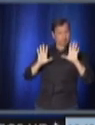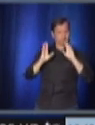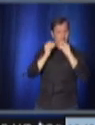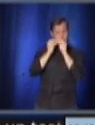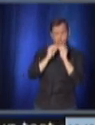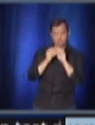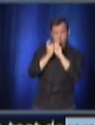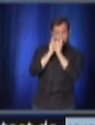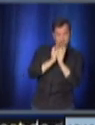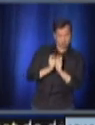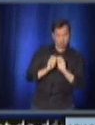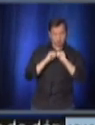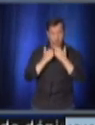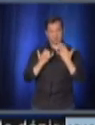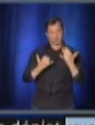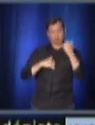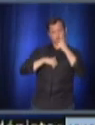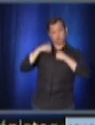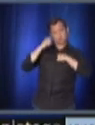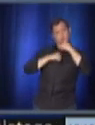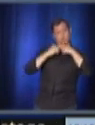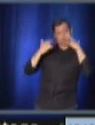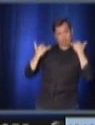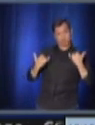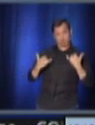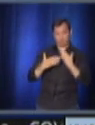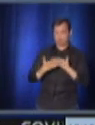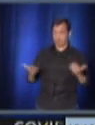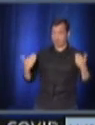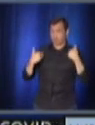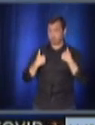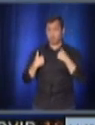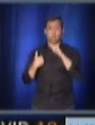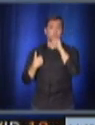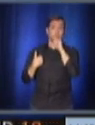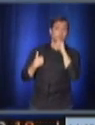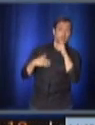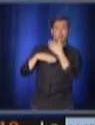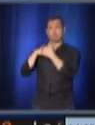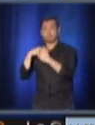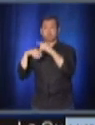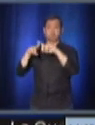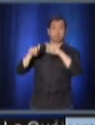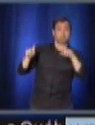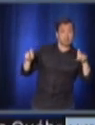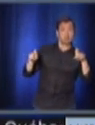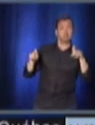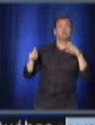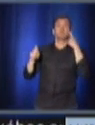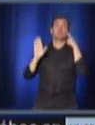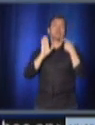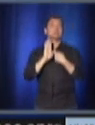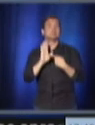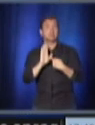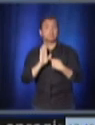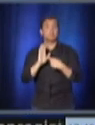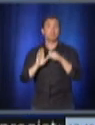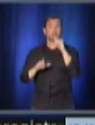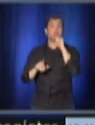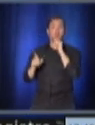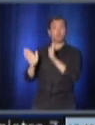panoplie de mesures qui sont applicables. Par exemple, si un bar a un permis de